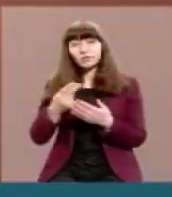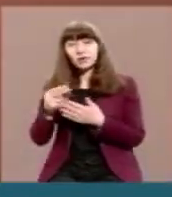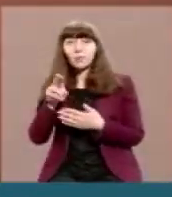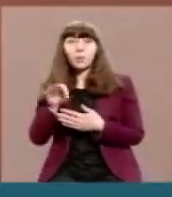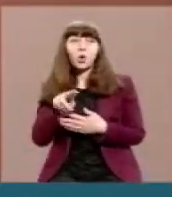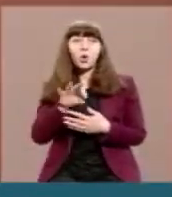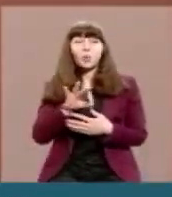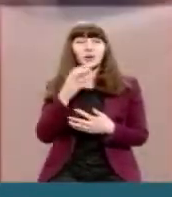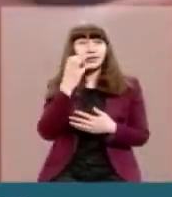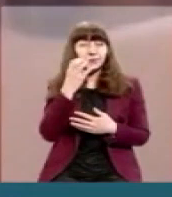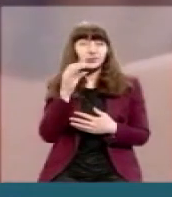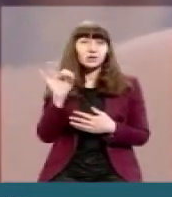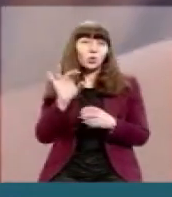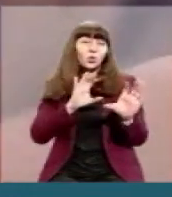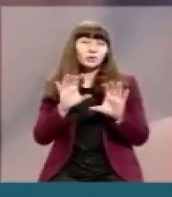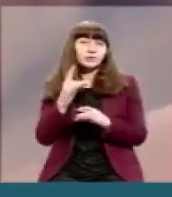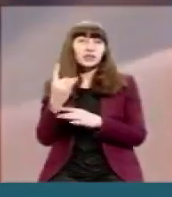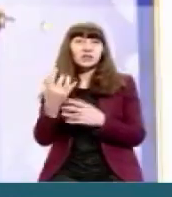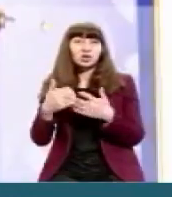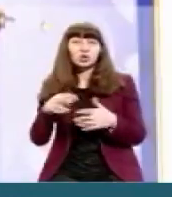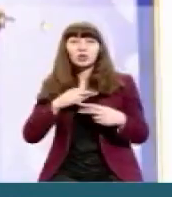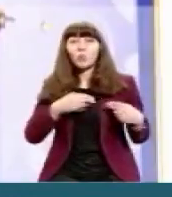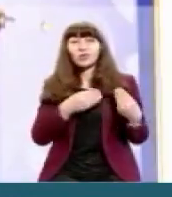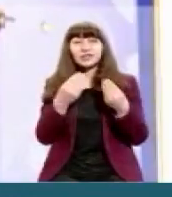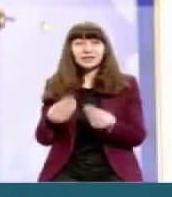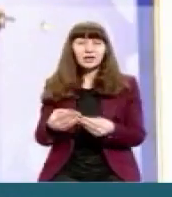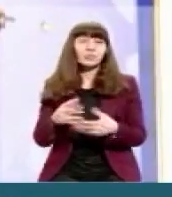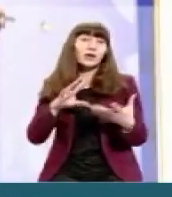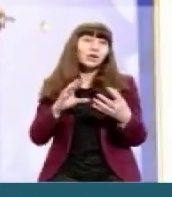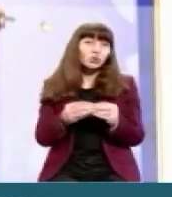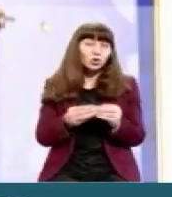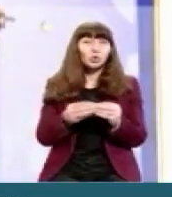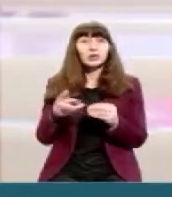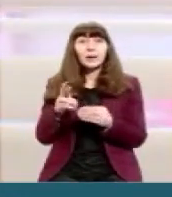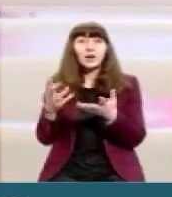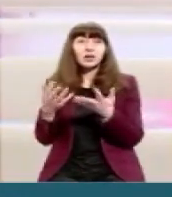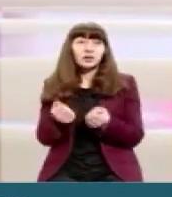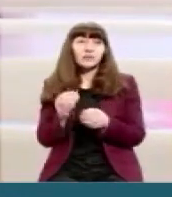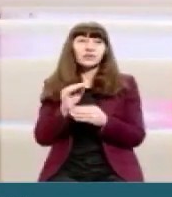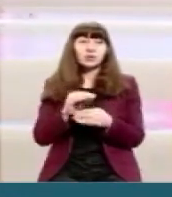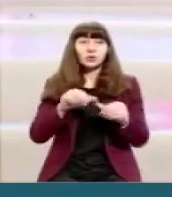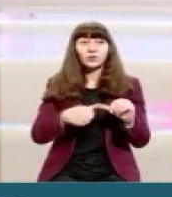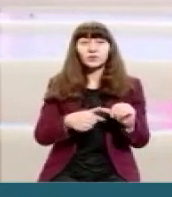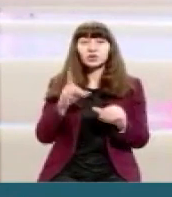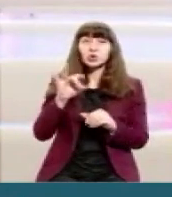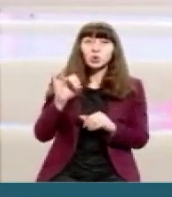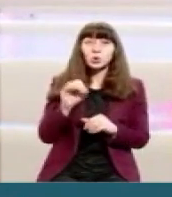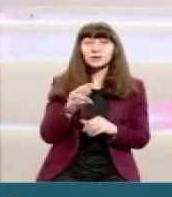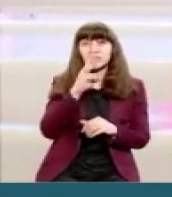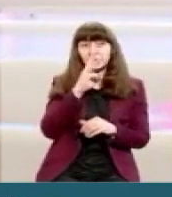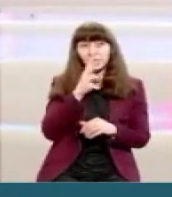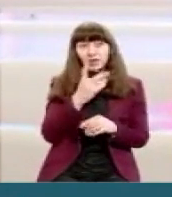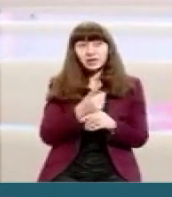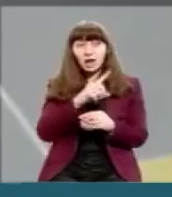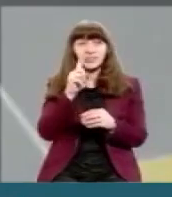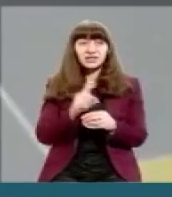по беременности и родам, а также уходу за ребенком за счет работодателя. Поэтому для их получения внесение регулярного взноса из заработной платы